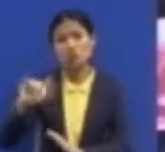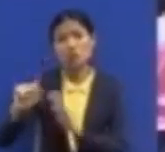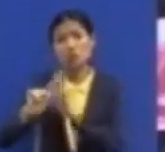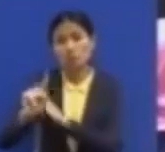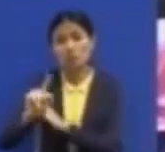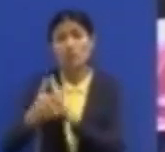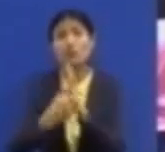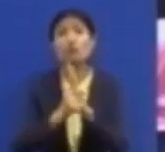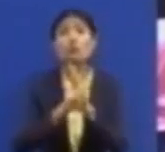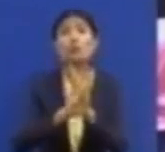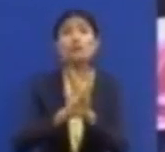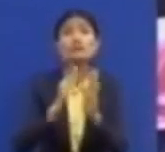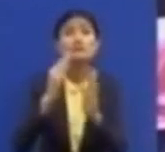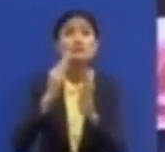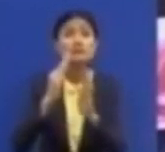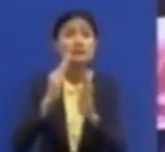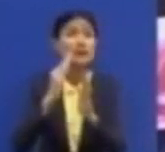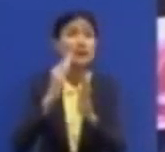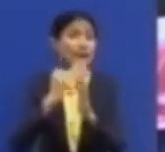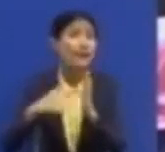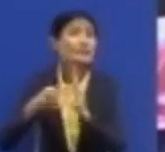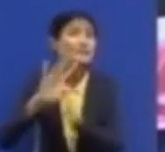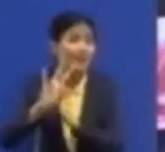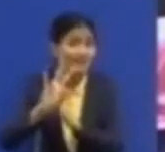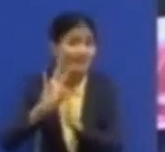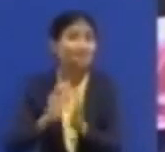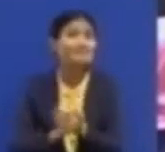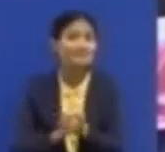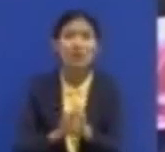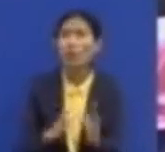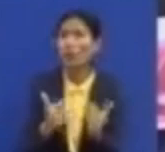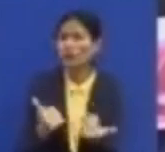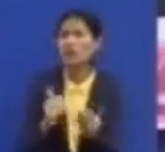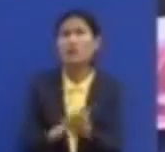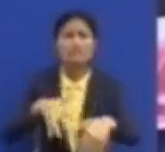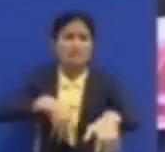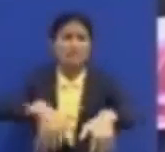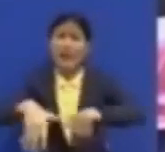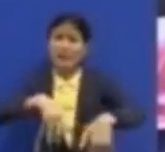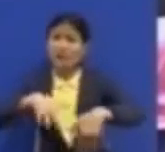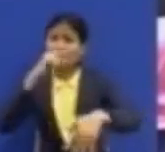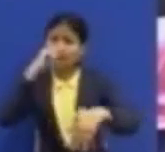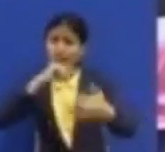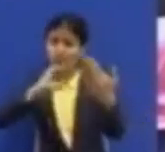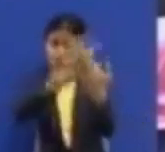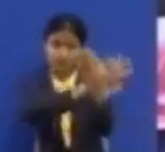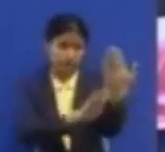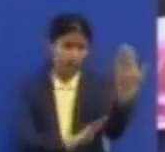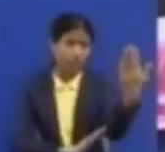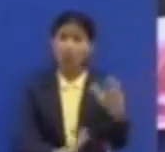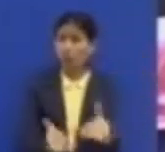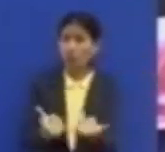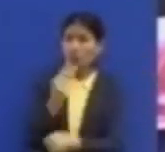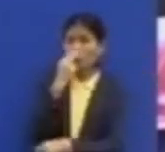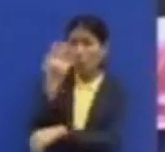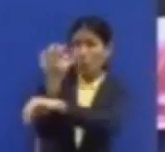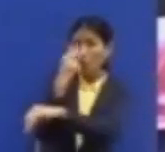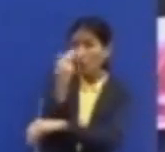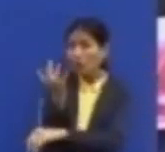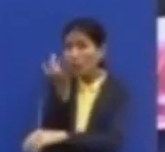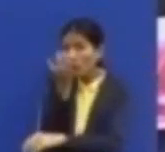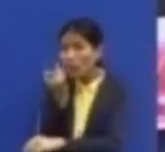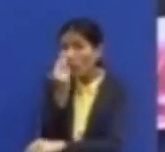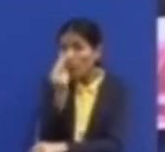ครับซึ่งวันนี้พี่น้องประชาชนทั้งประเทศกำลังรอว่าใครจะเป็นประธานสภา